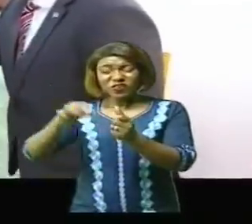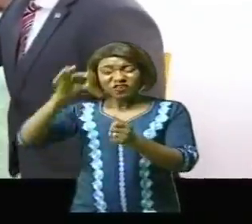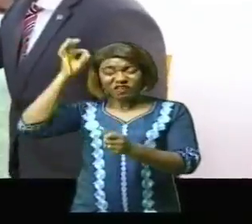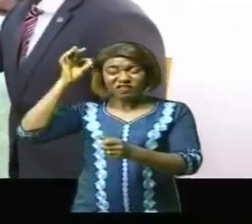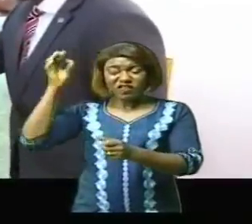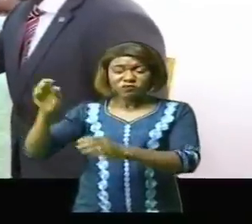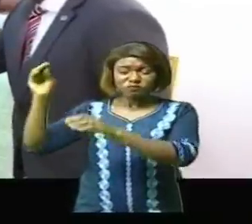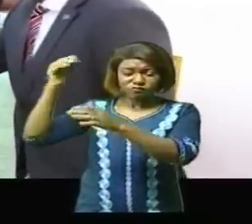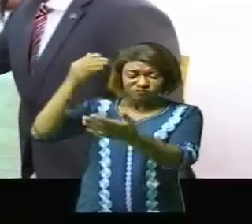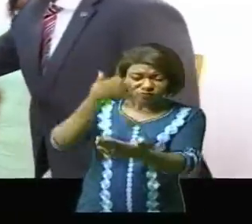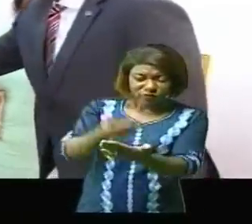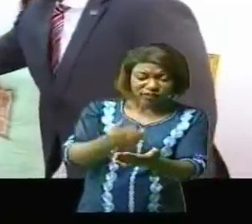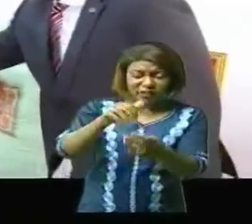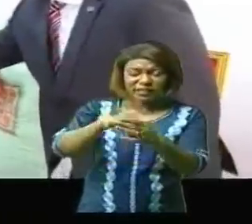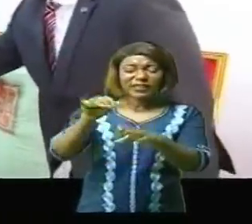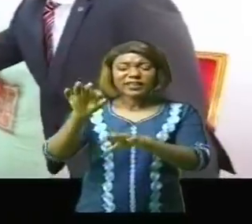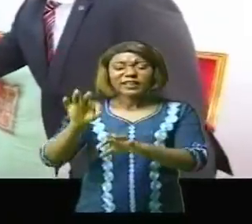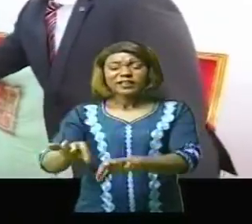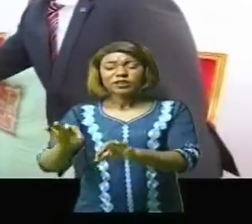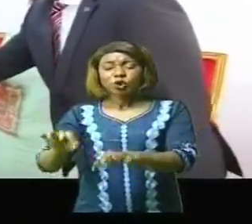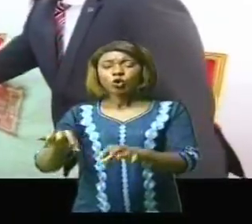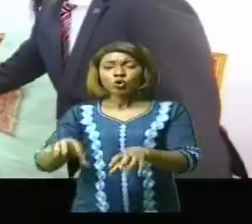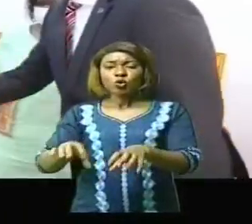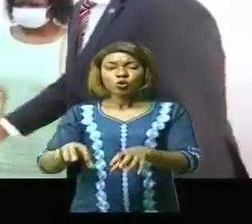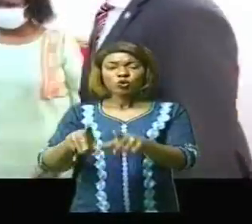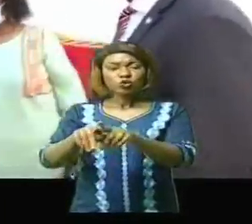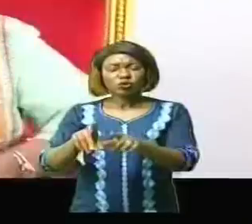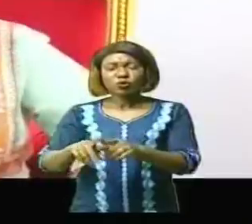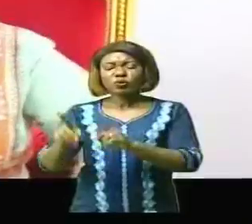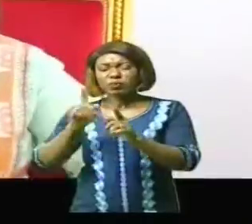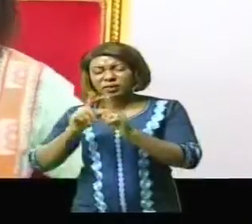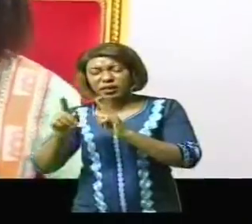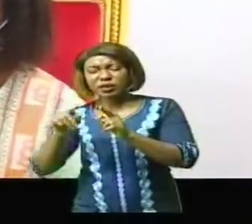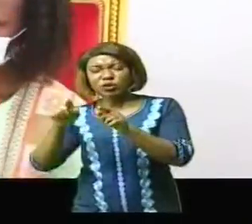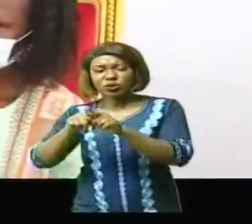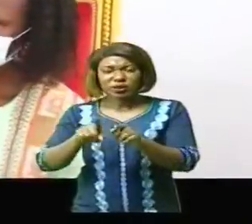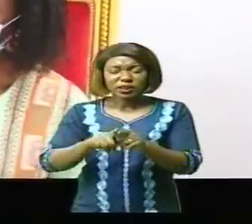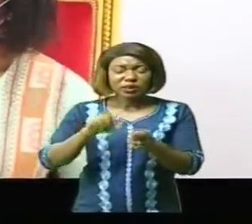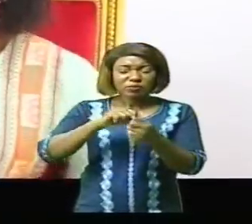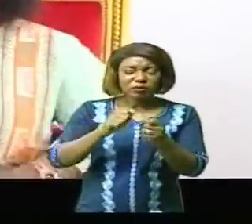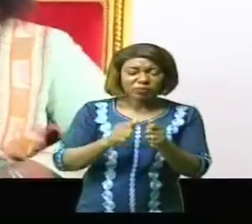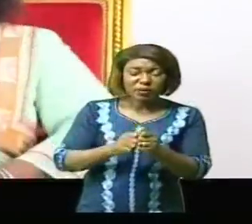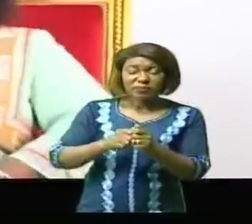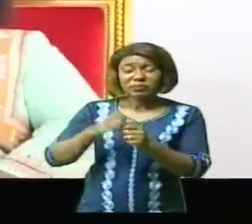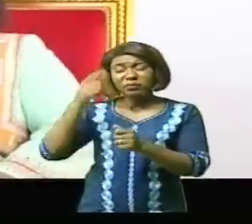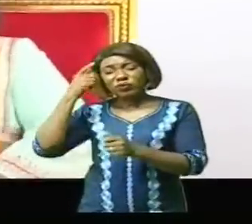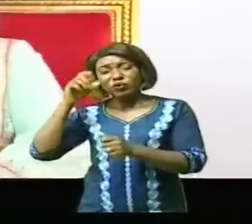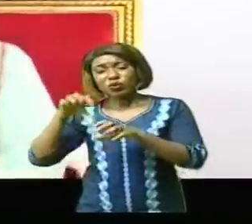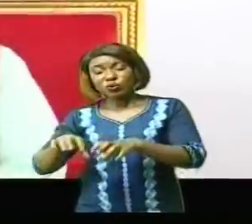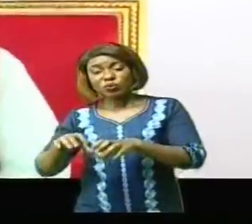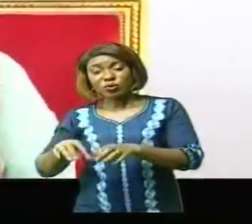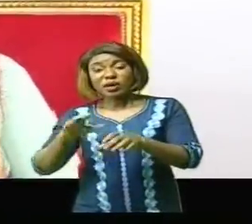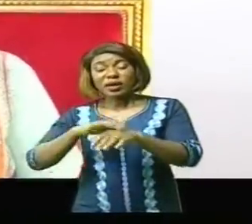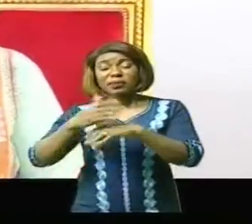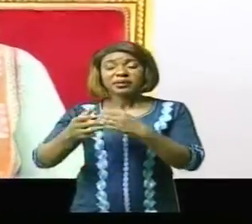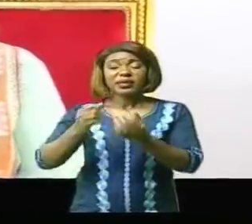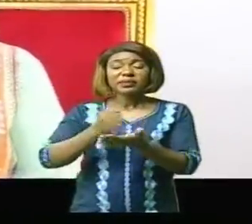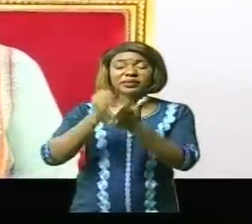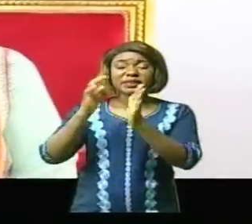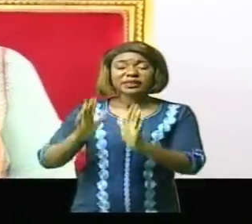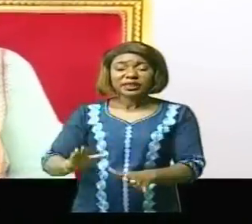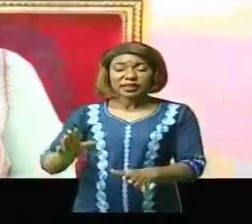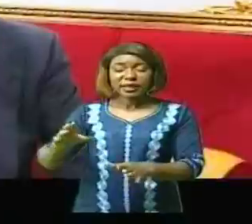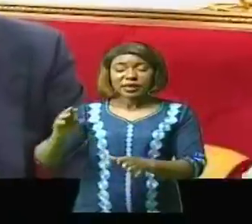faut poursuivre avec la voie diplomatique pour faire entendre le point de vue du Congo. Après les ambassadeurs des pays membres du Conseil